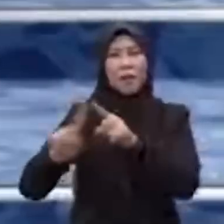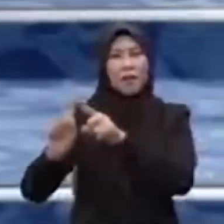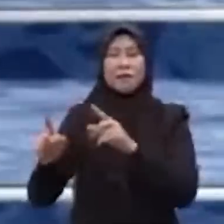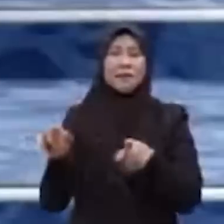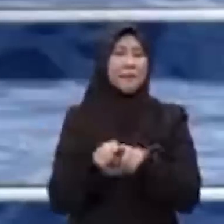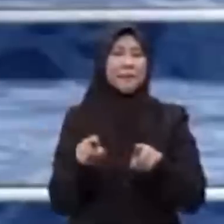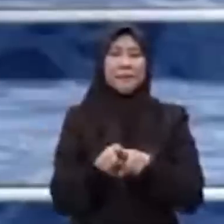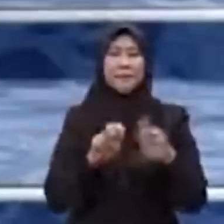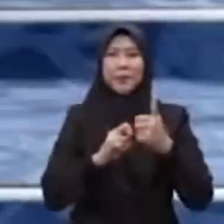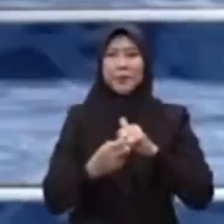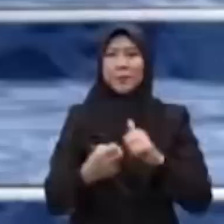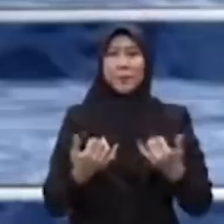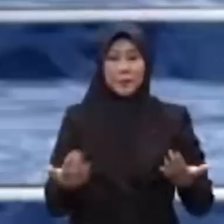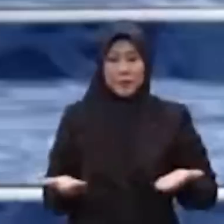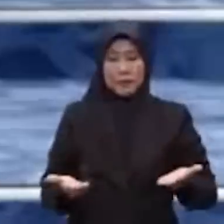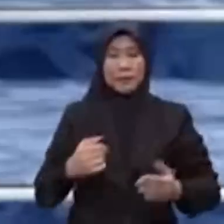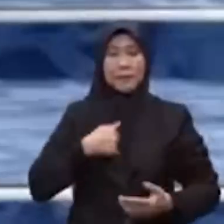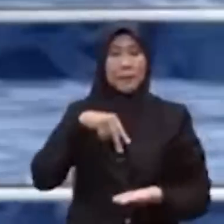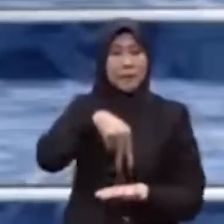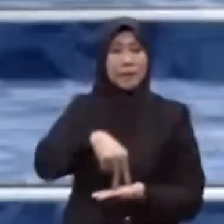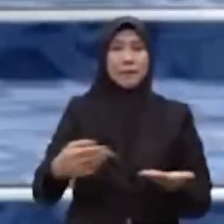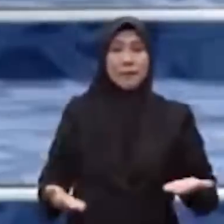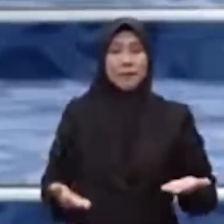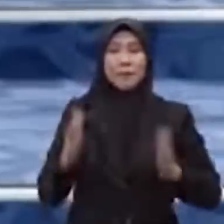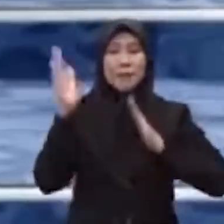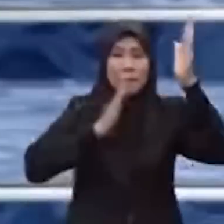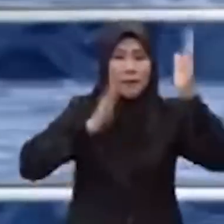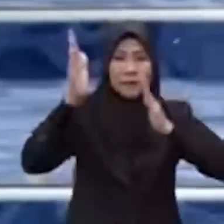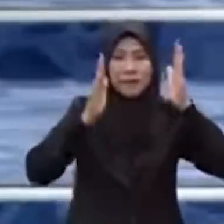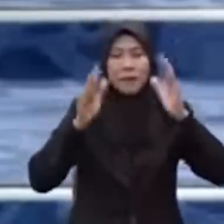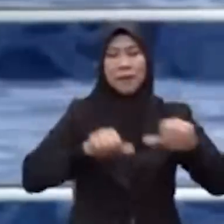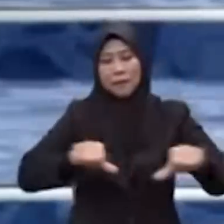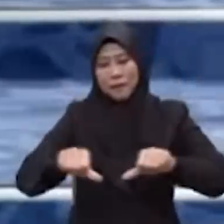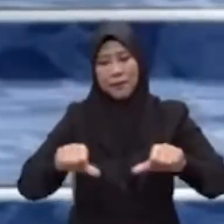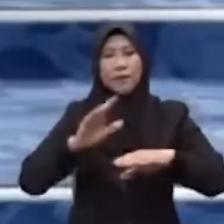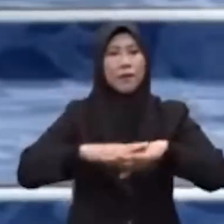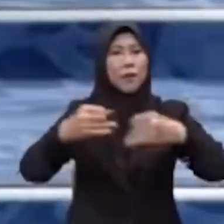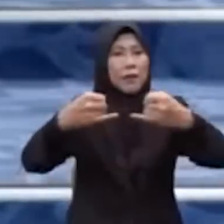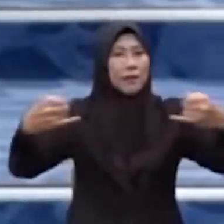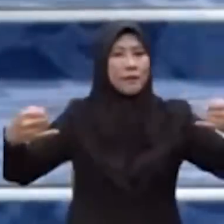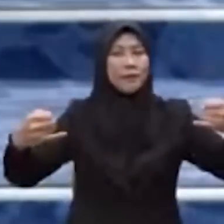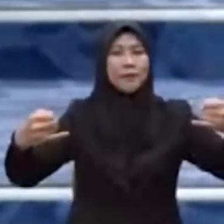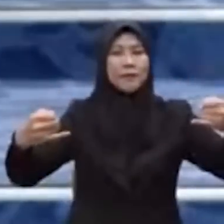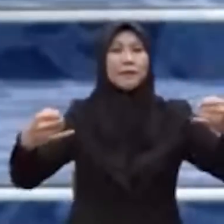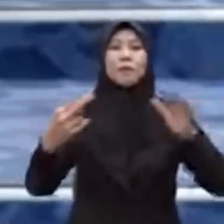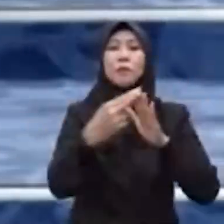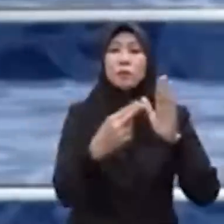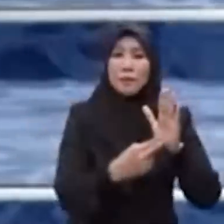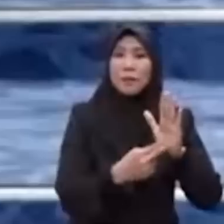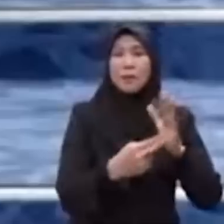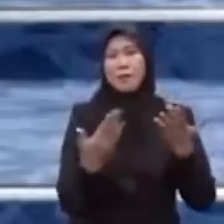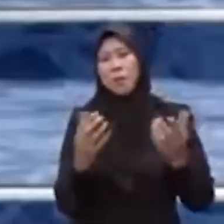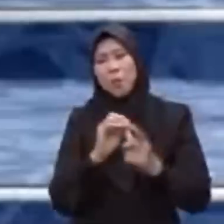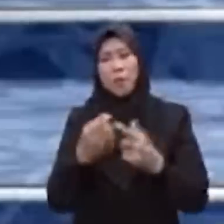untuk Saya berdiri disini mengatakan Malaysia ini activity online ilegal online